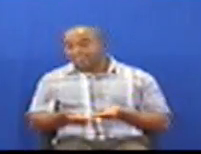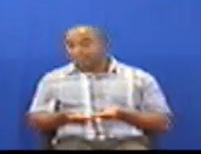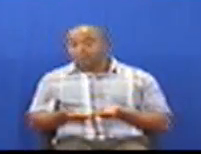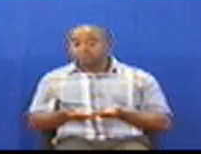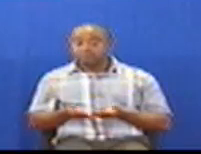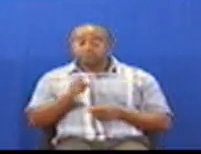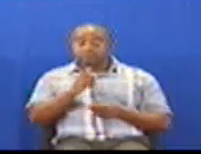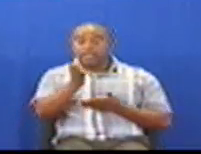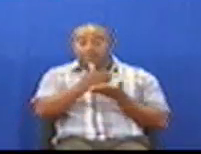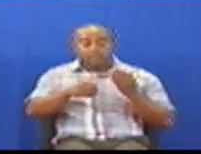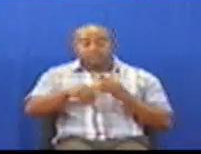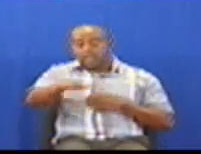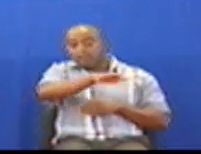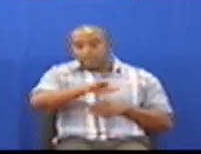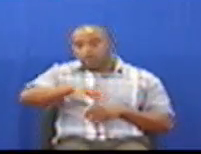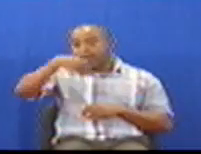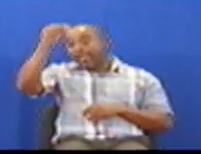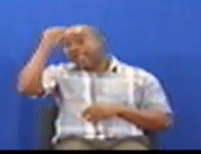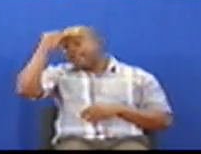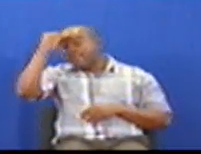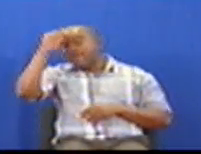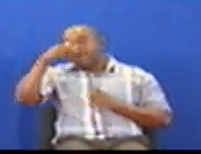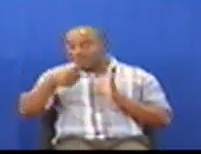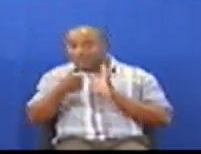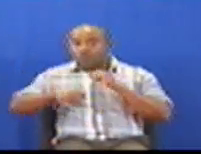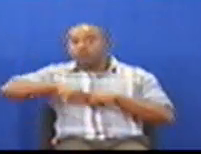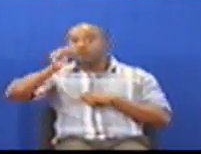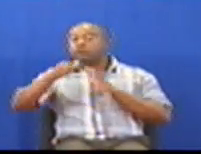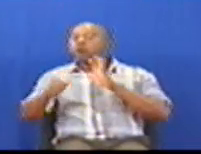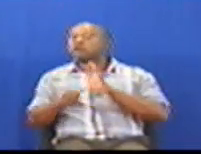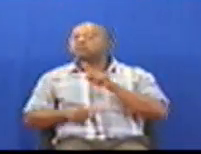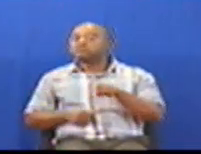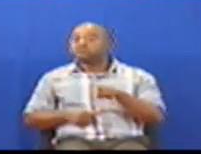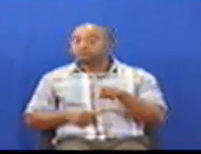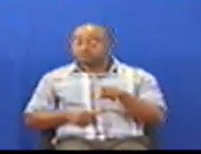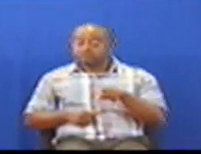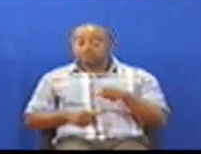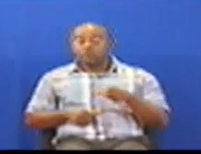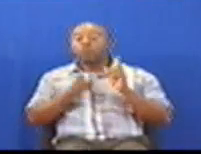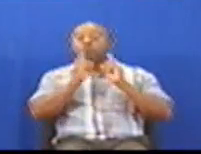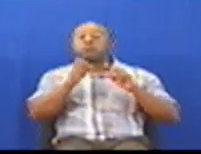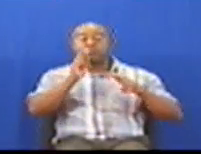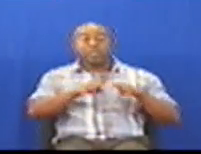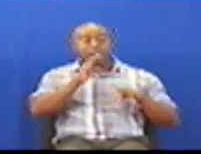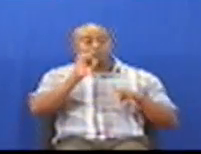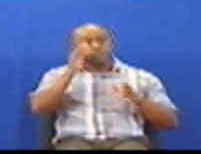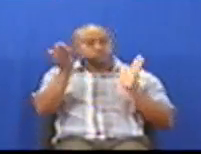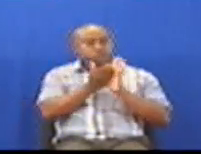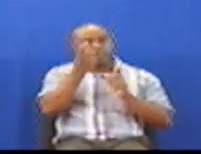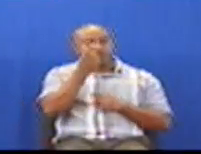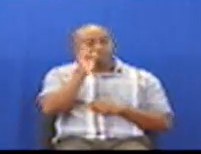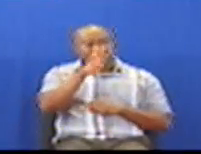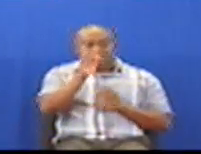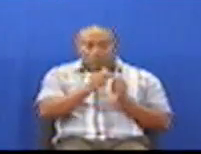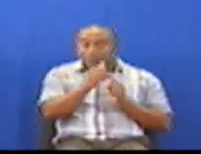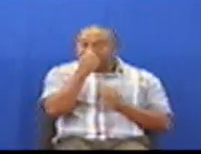elimu katika baadhi ya maeneo yetu ufaulu wa wanafunzi hauendi sawa. Mwalimu amekaa shule moja miaka 15-20. Hajajifunza